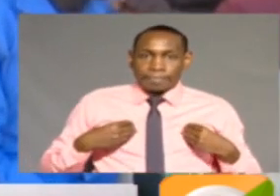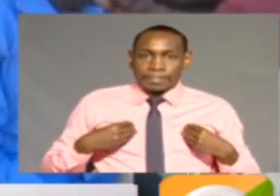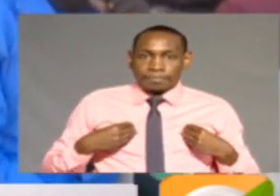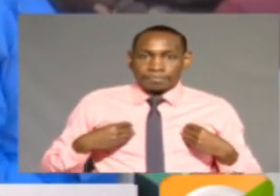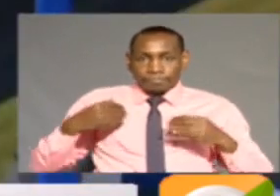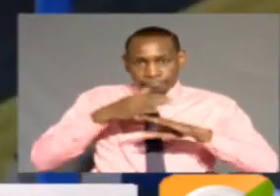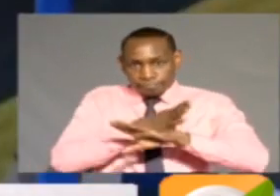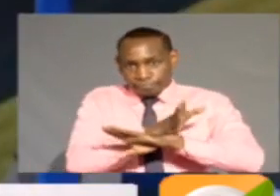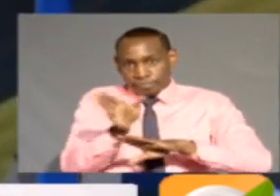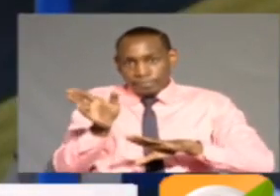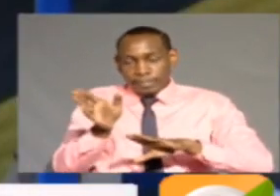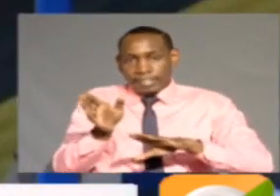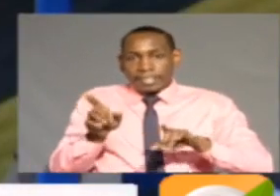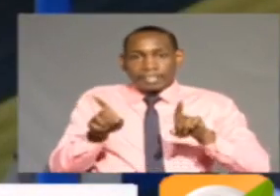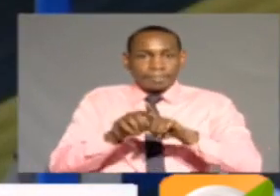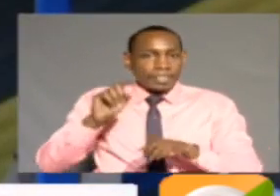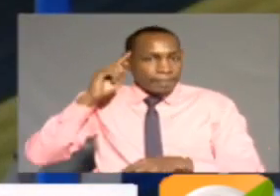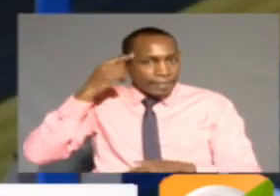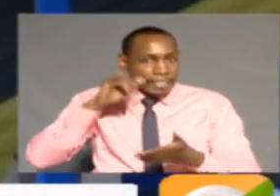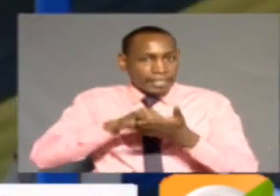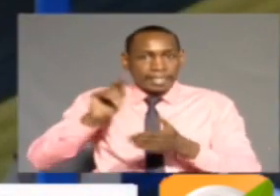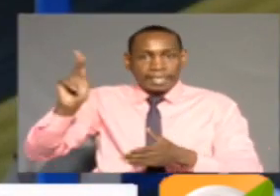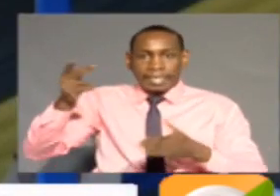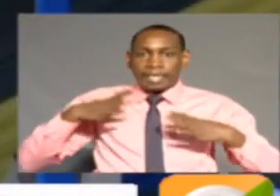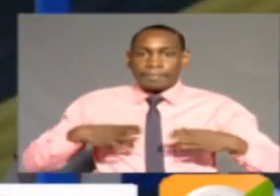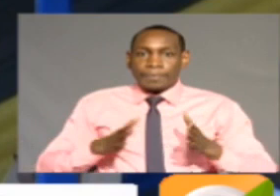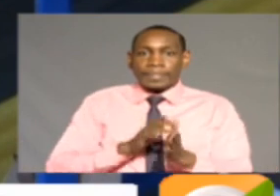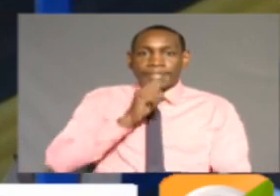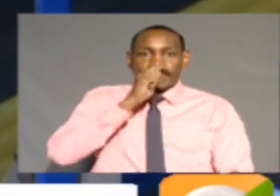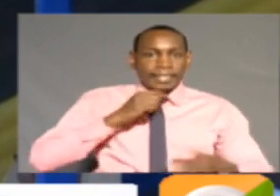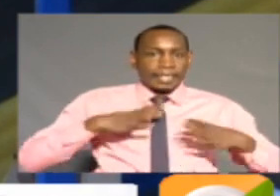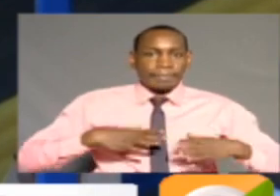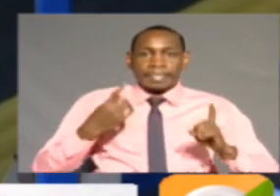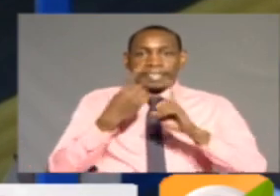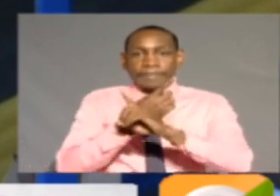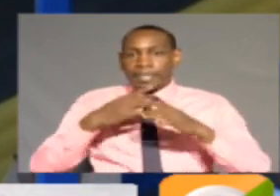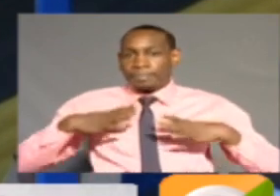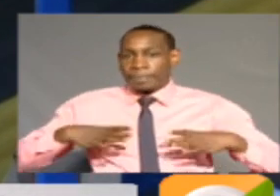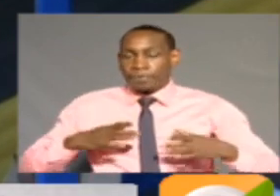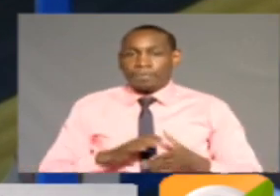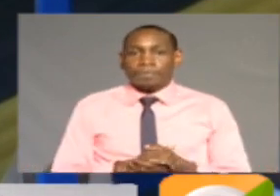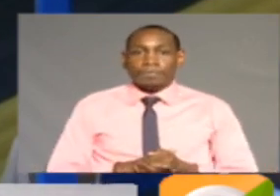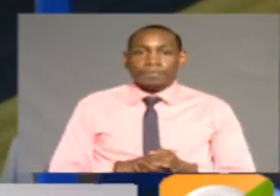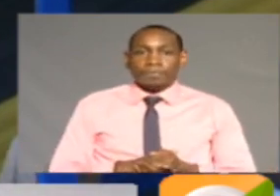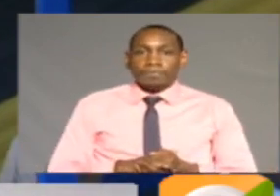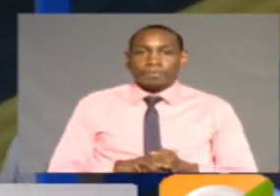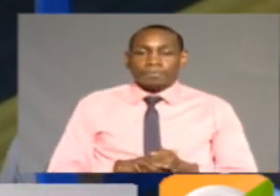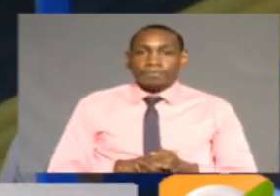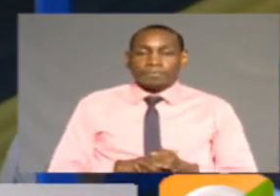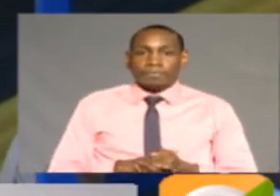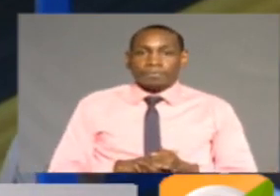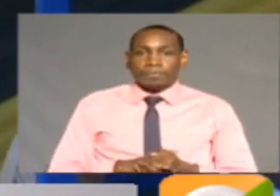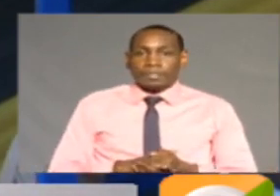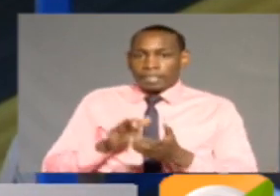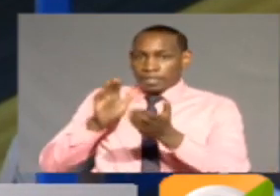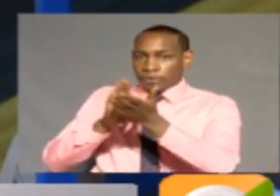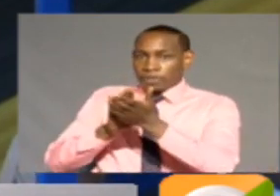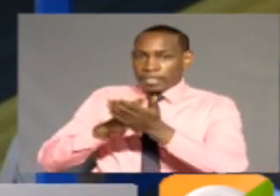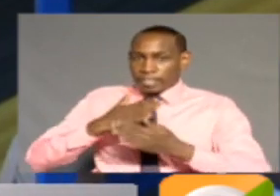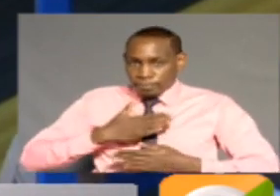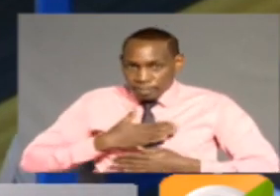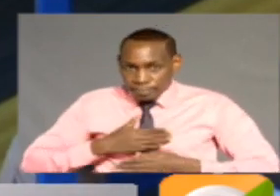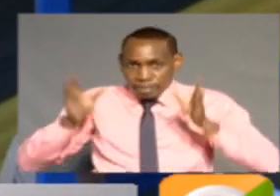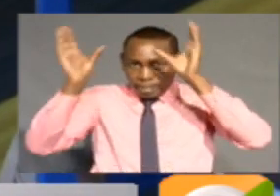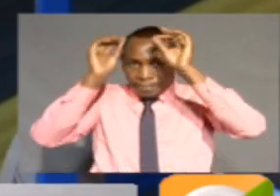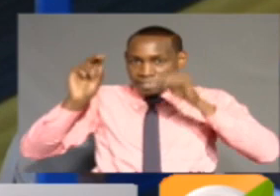kulagaiwa na tukadhani kuwa Wakenya na Watanzania ni watu tofauti. Ni kupongeze Mheshimiwa Rais